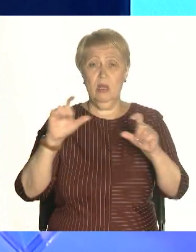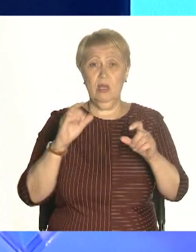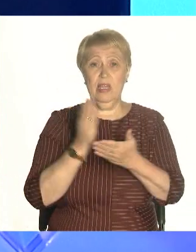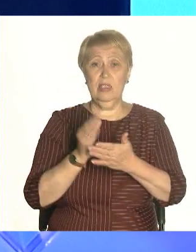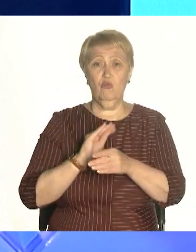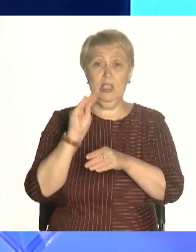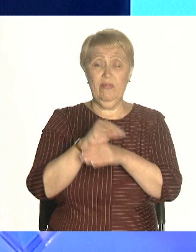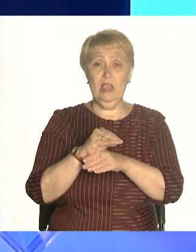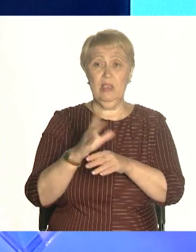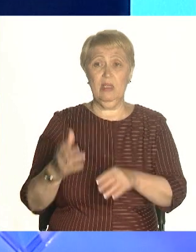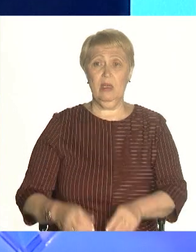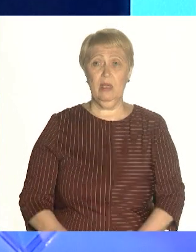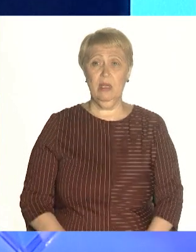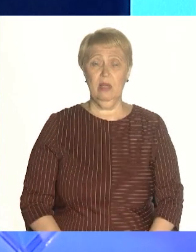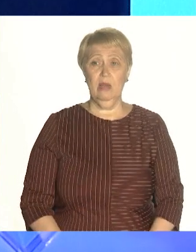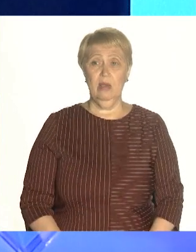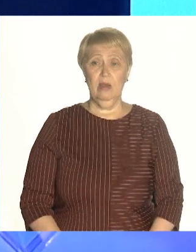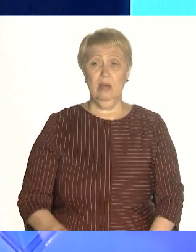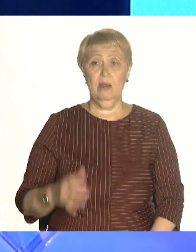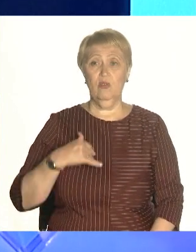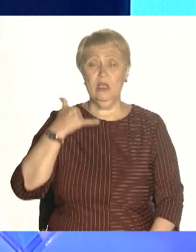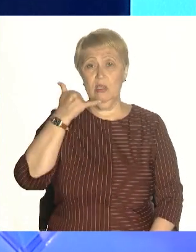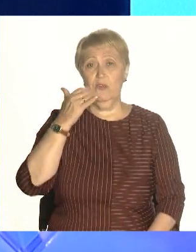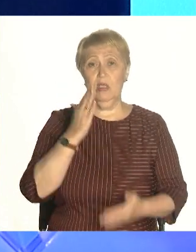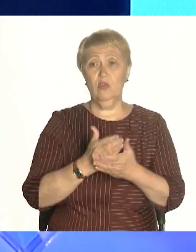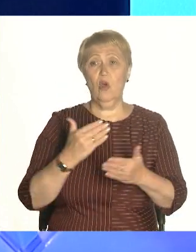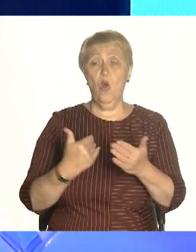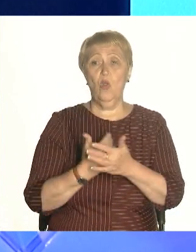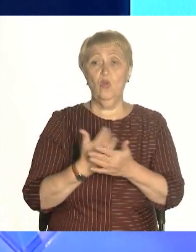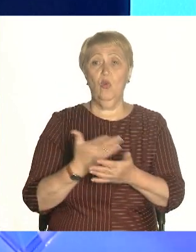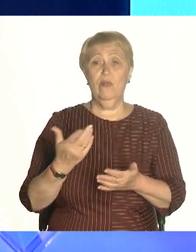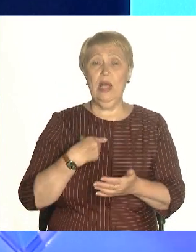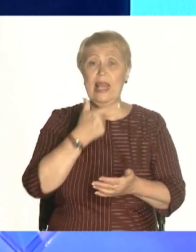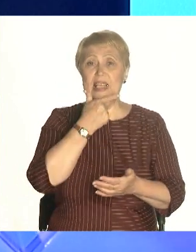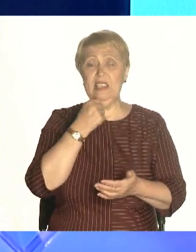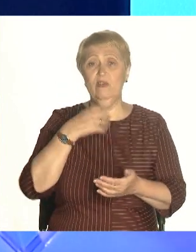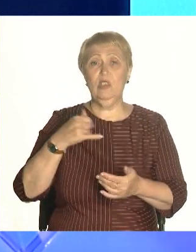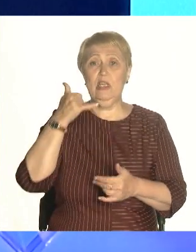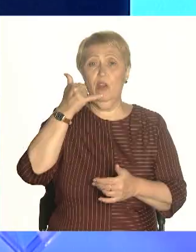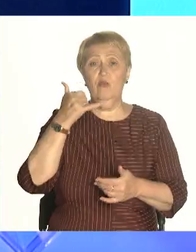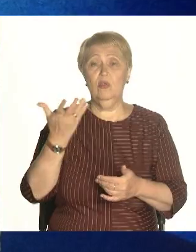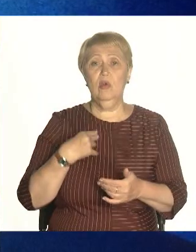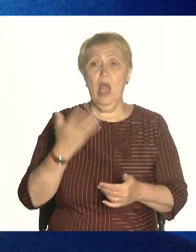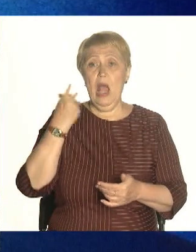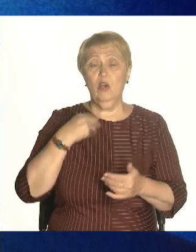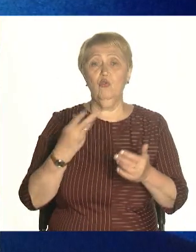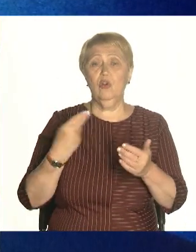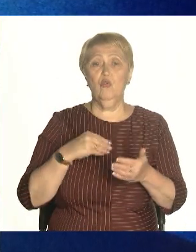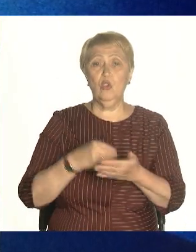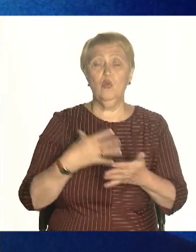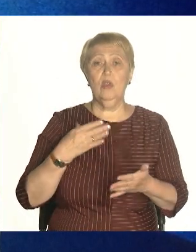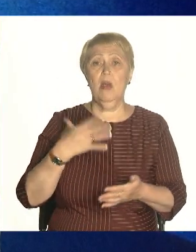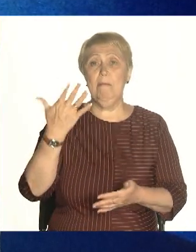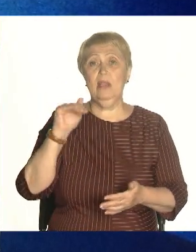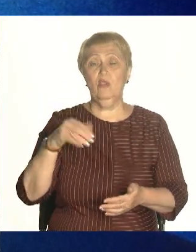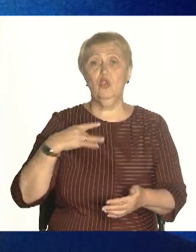порой появляется какой-то там телефон, да, мы видим там последние модели, но который стоит там, не знаю, там 5000 рублей. То